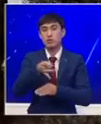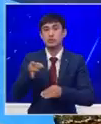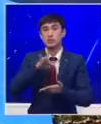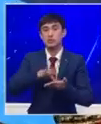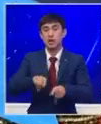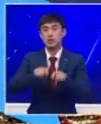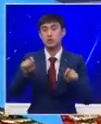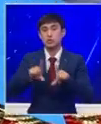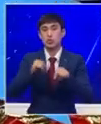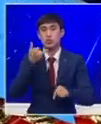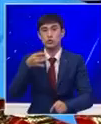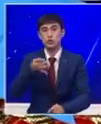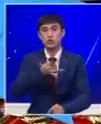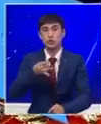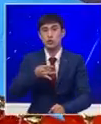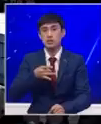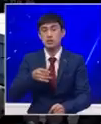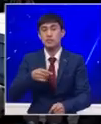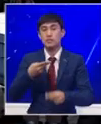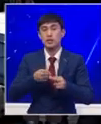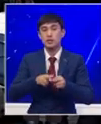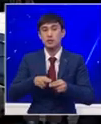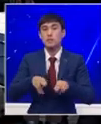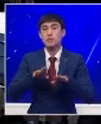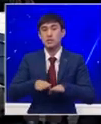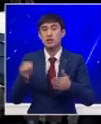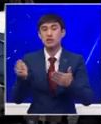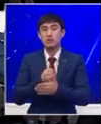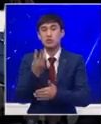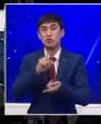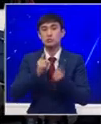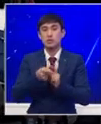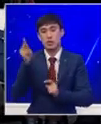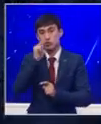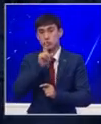открытие школы в уйгурском районе поставило окончательную точку в ликвидации